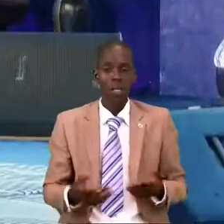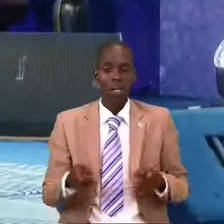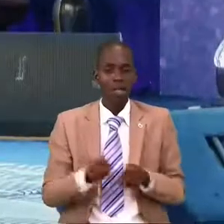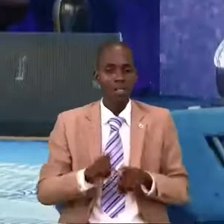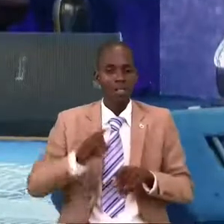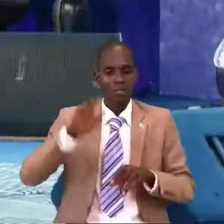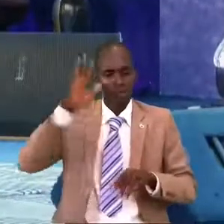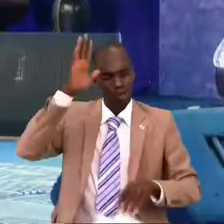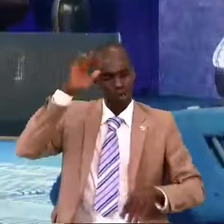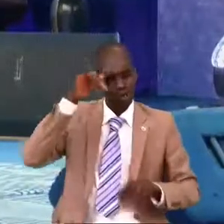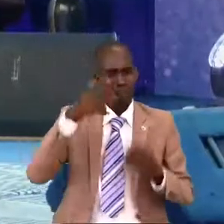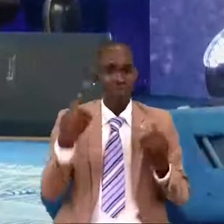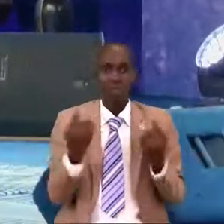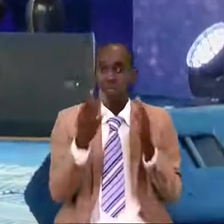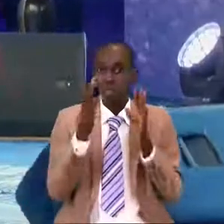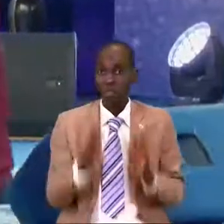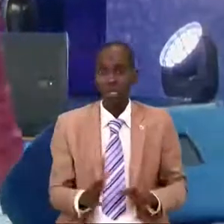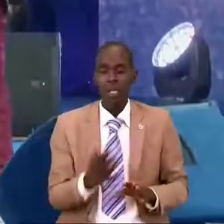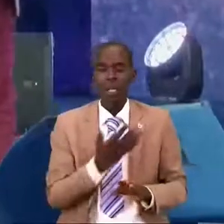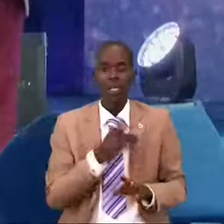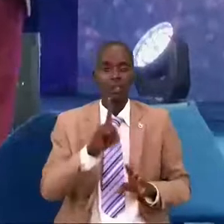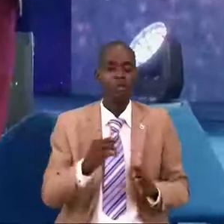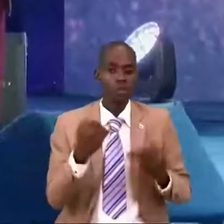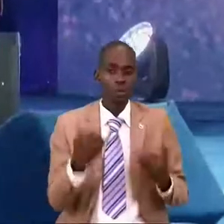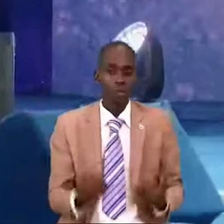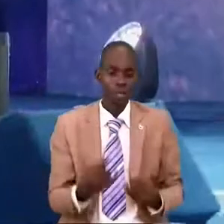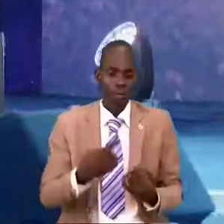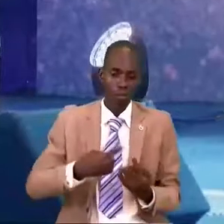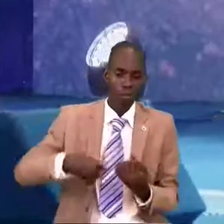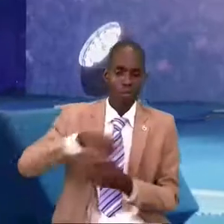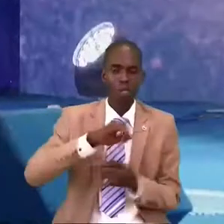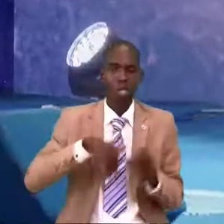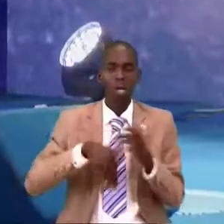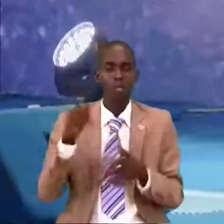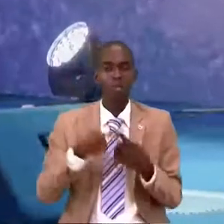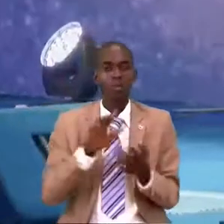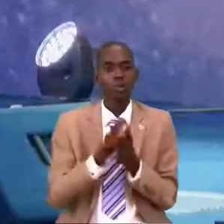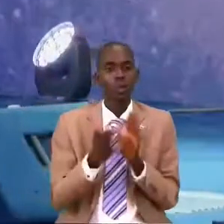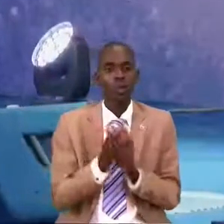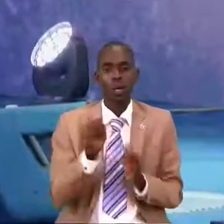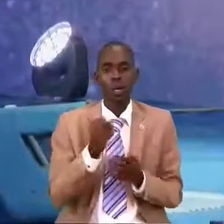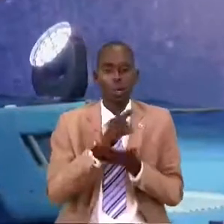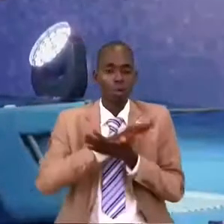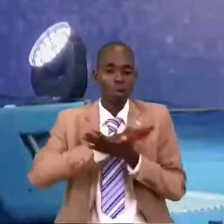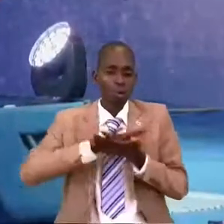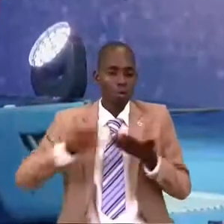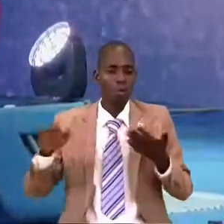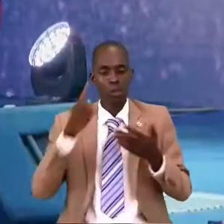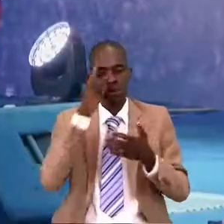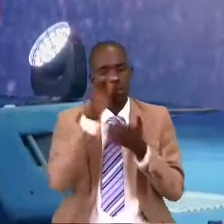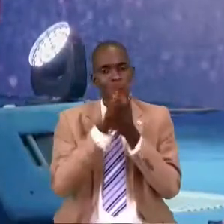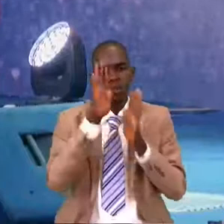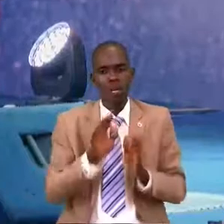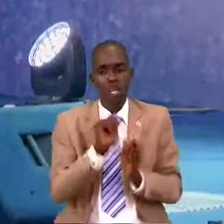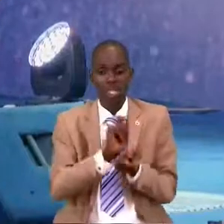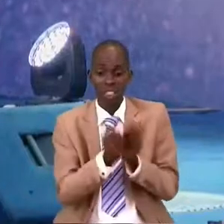saint. Un changement a lieu. Quand nous venons au Seigneur et nous rencontrons le Seigneur et